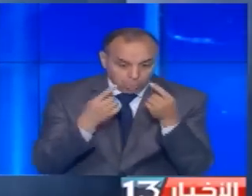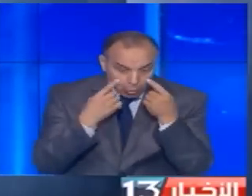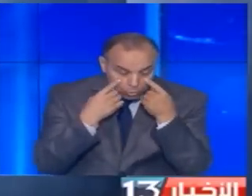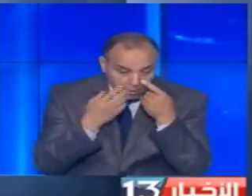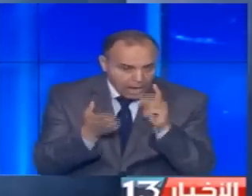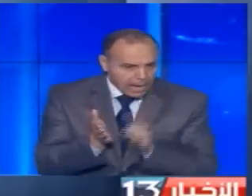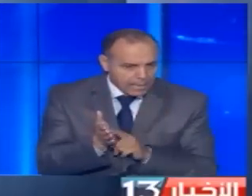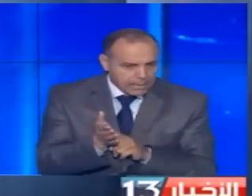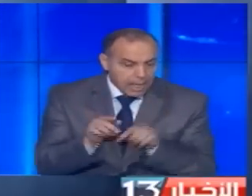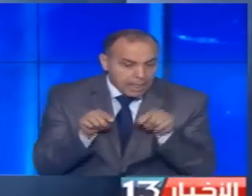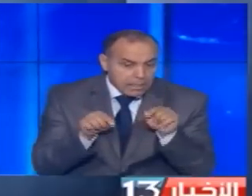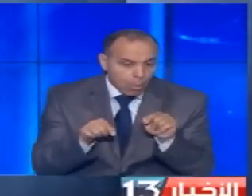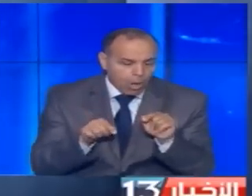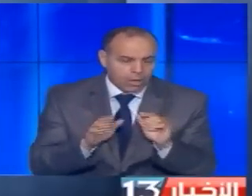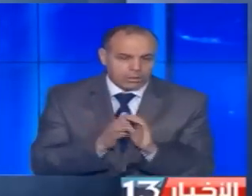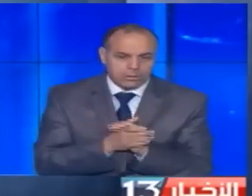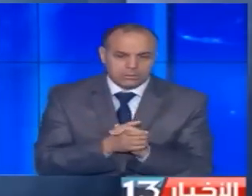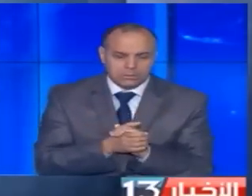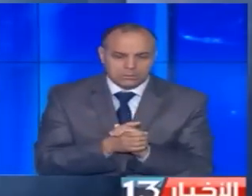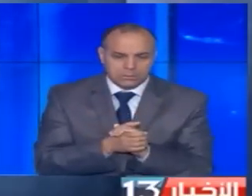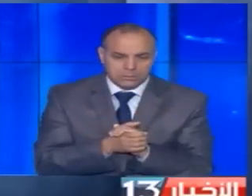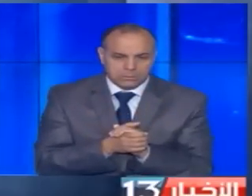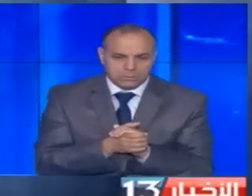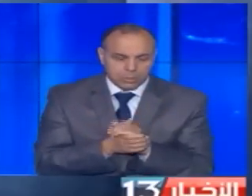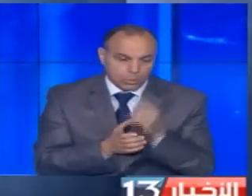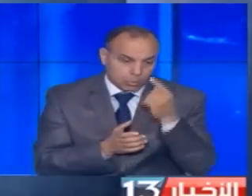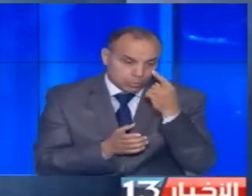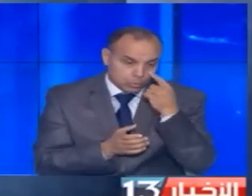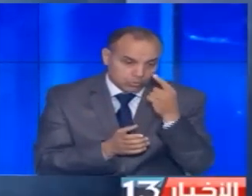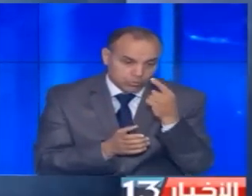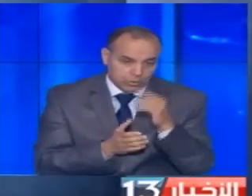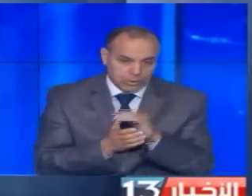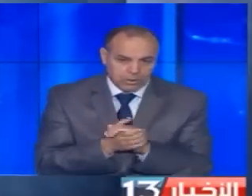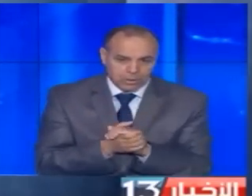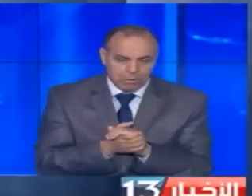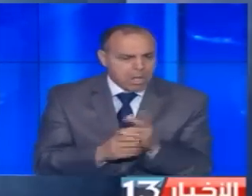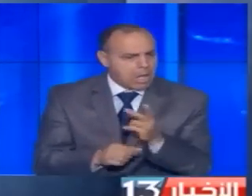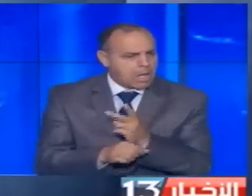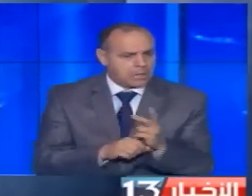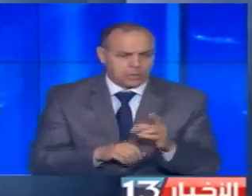ناكدوه الى حد هذه اللحظه، على ما من شأنه أن يمثل أي خطورة على الأمن العام.